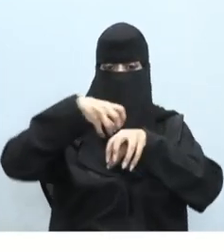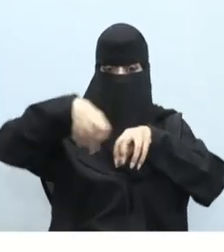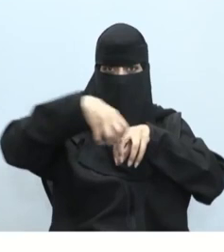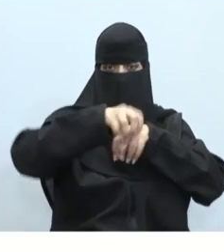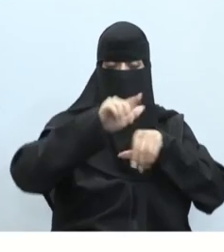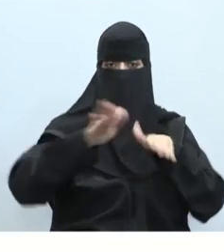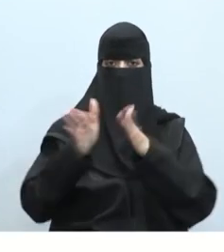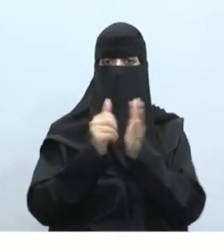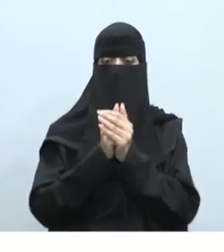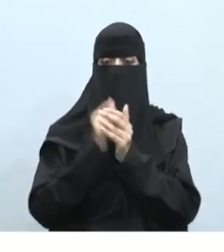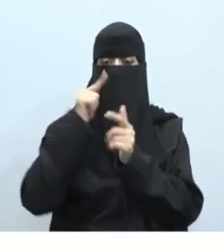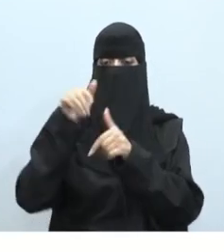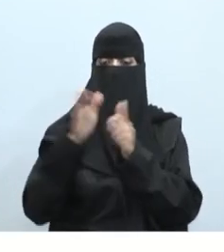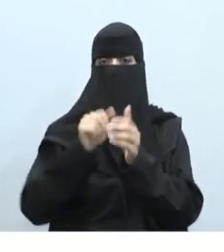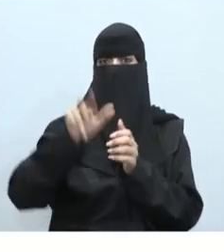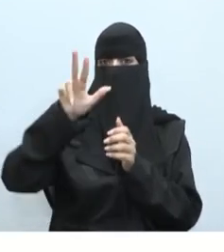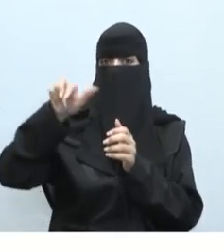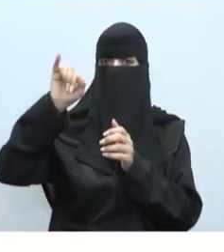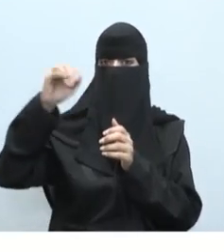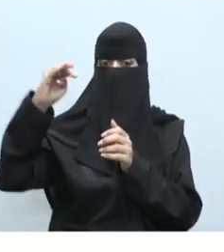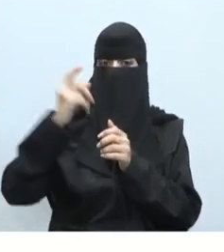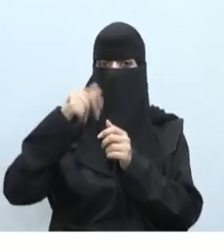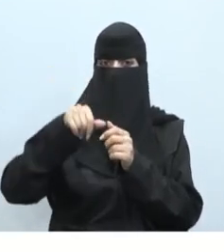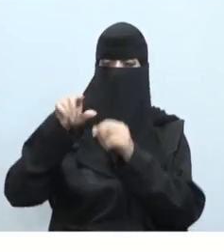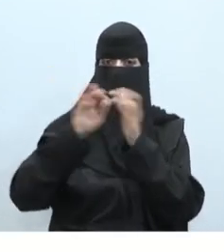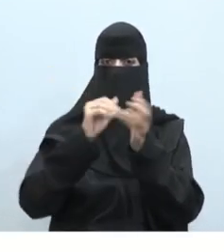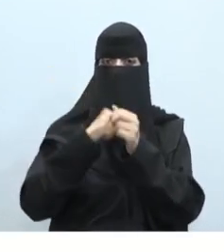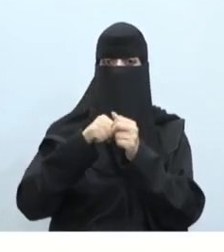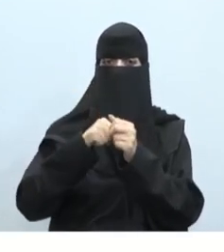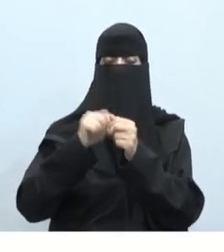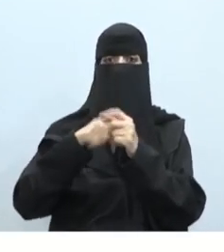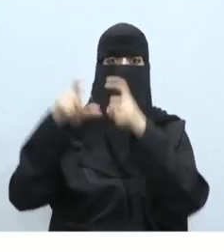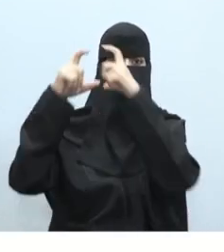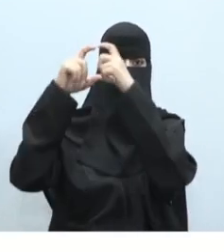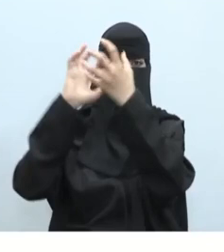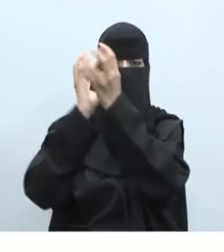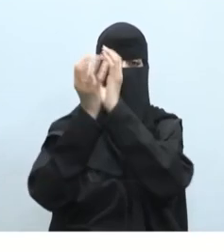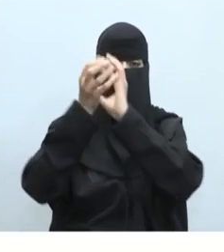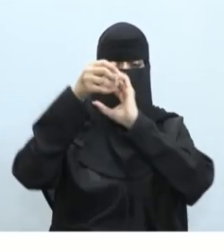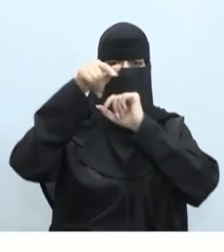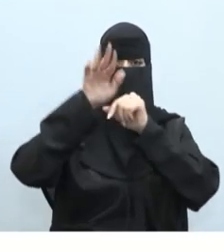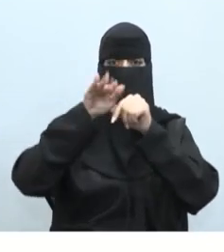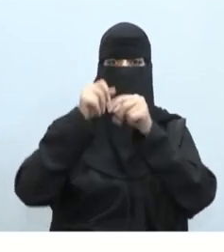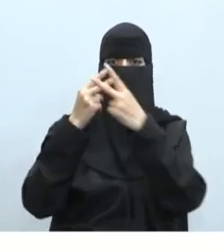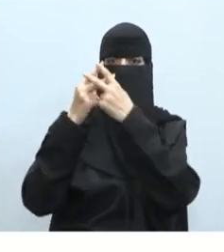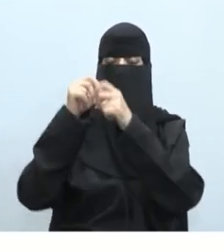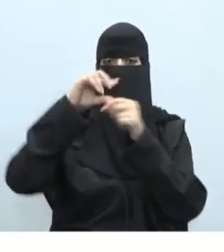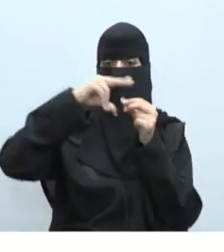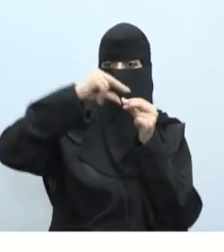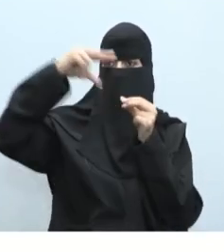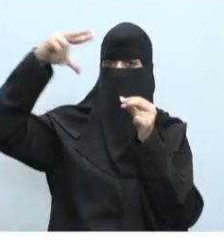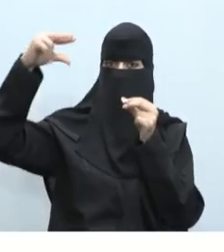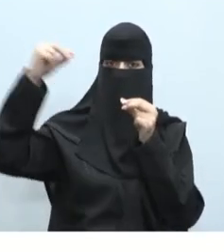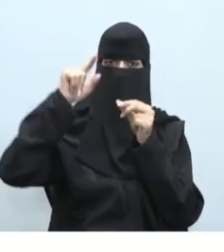والسدم والنجوم والكواكب والاقمار والمذنبات في البدايه انا وانتم